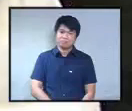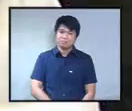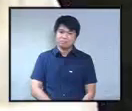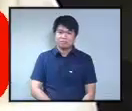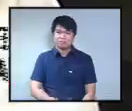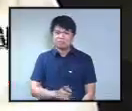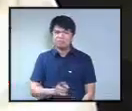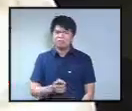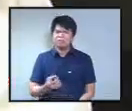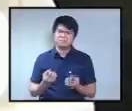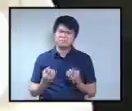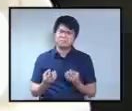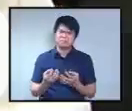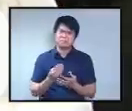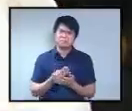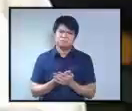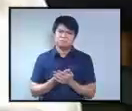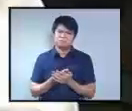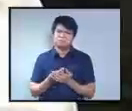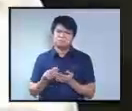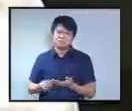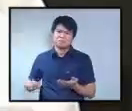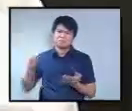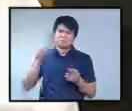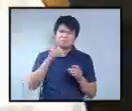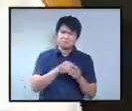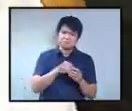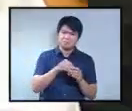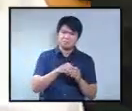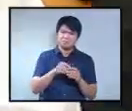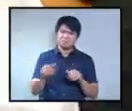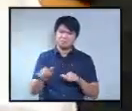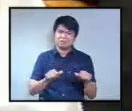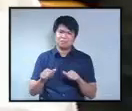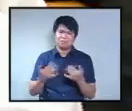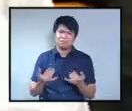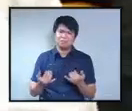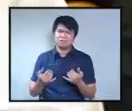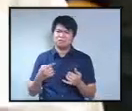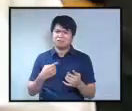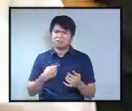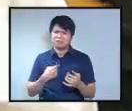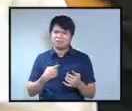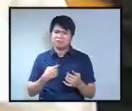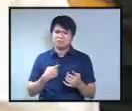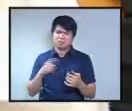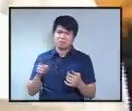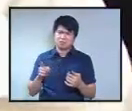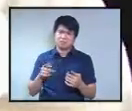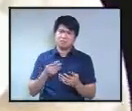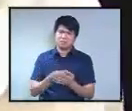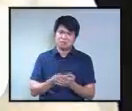there was a lot of money poured into this activity now. And I suppose that with that kind of